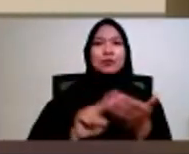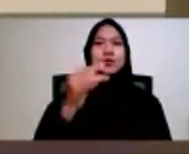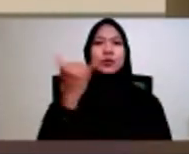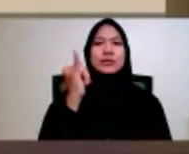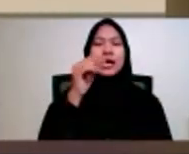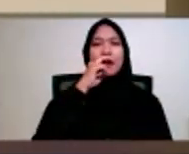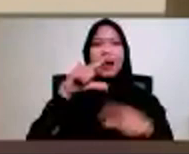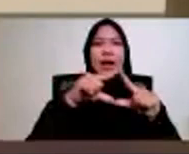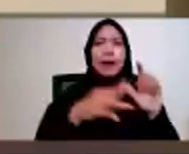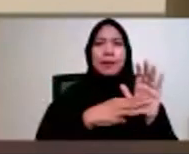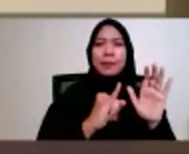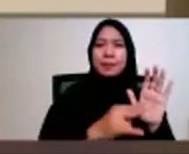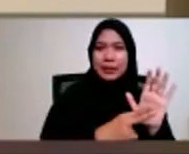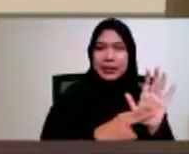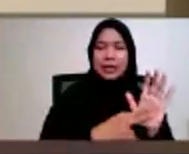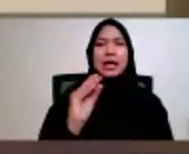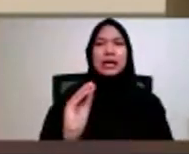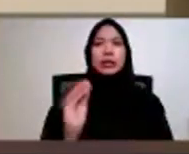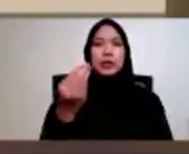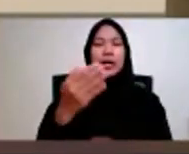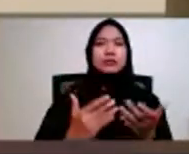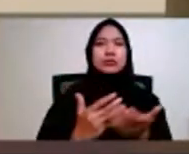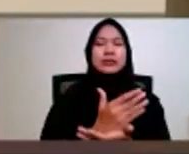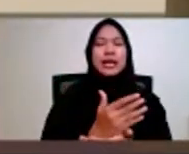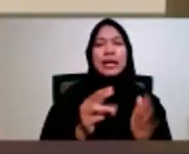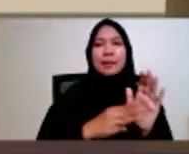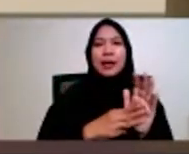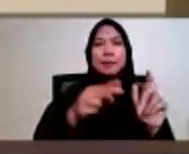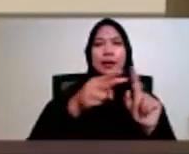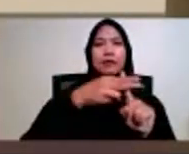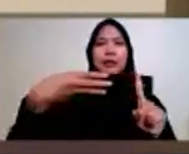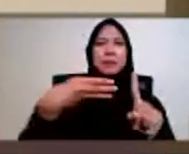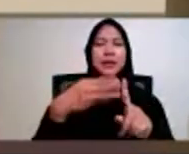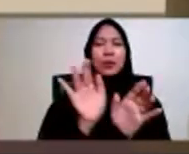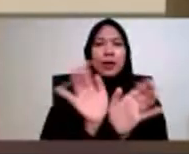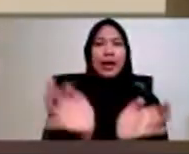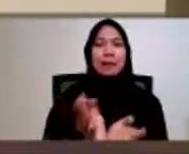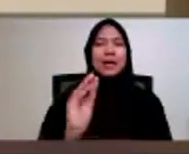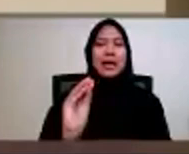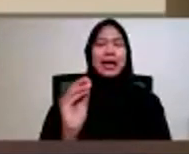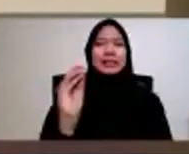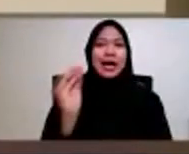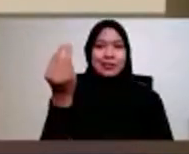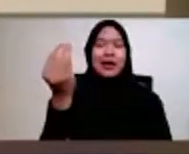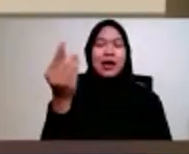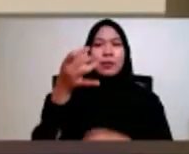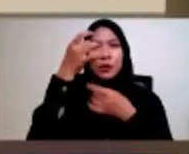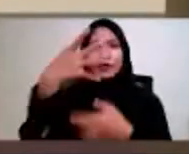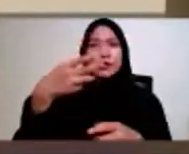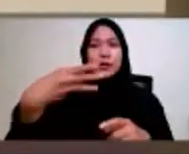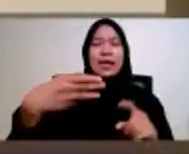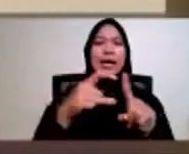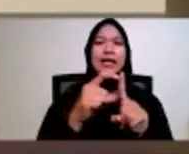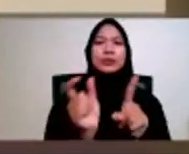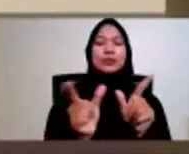Amin Wibowo PHD ketua program studi mm Feb UGM kampus Jakarta Profesor eduardus